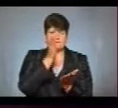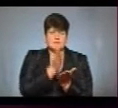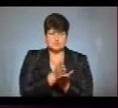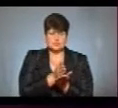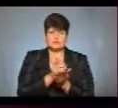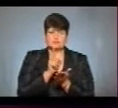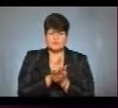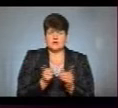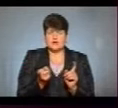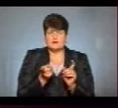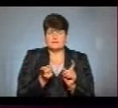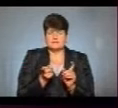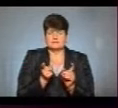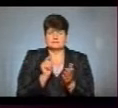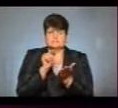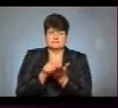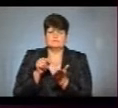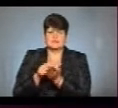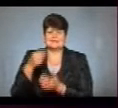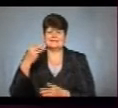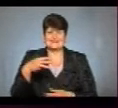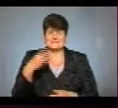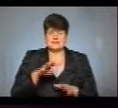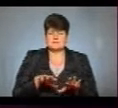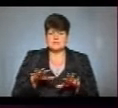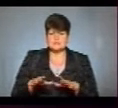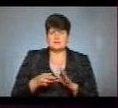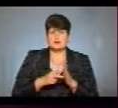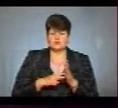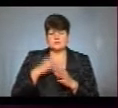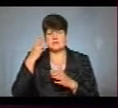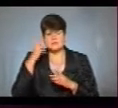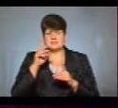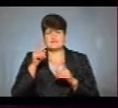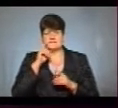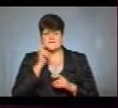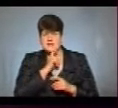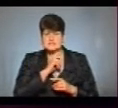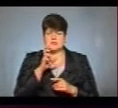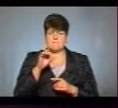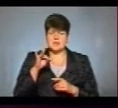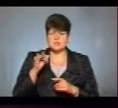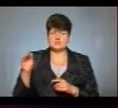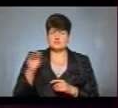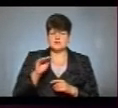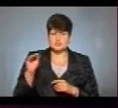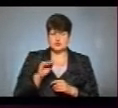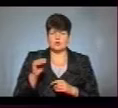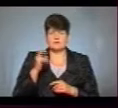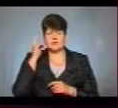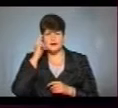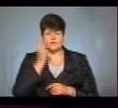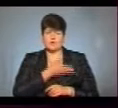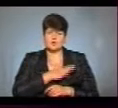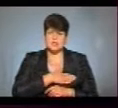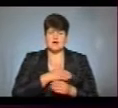охопити понад 30 міст. Після Хмельницького байкери планують їхати до Вінниці, Бердичева, Житомира, Коростишева, Києва, Полтави, Сум,